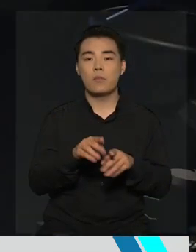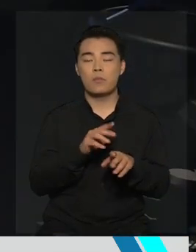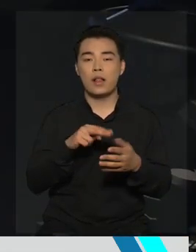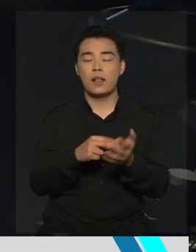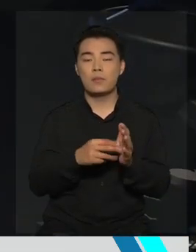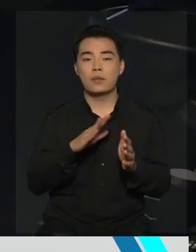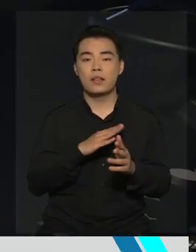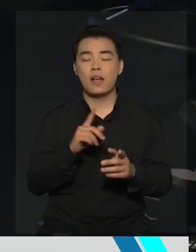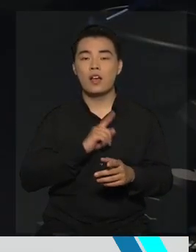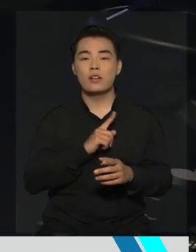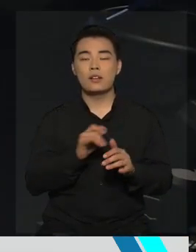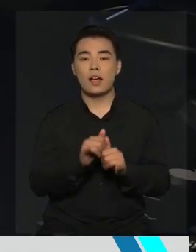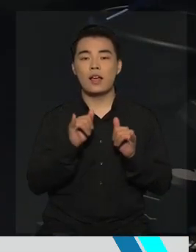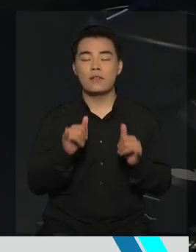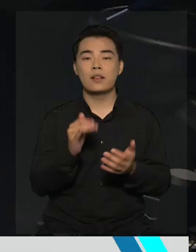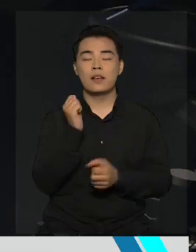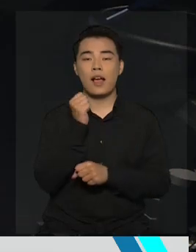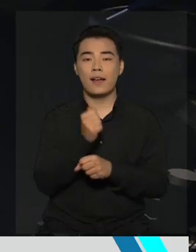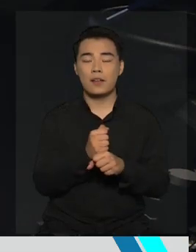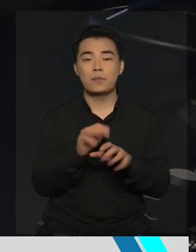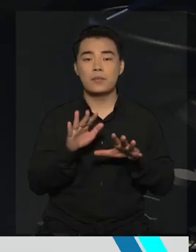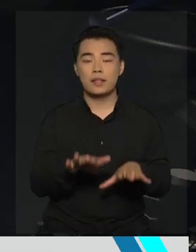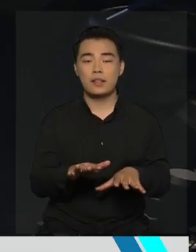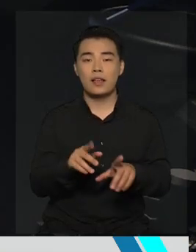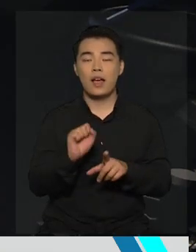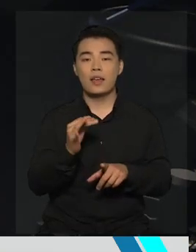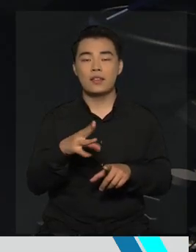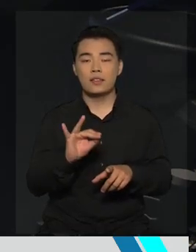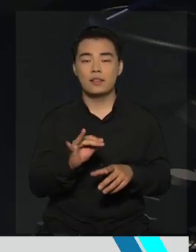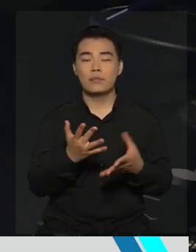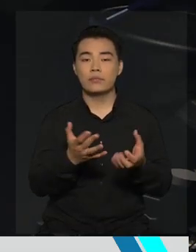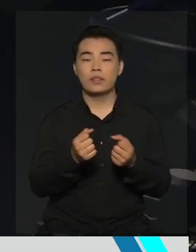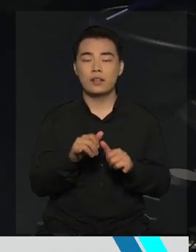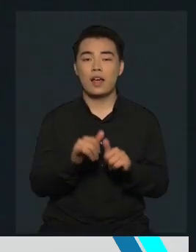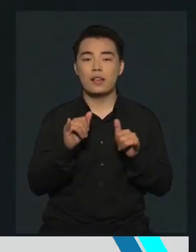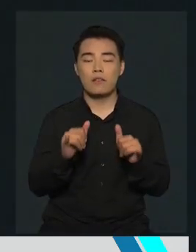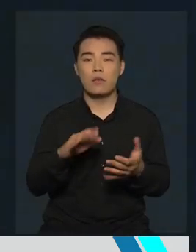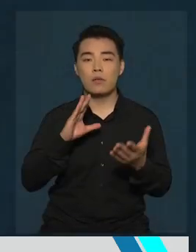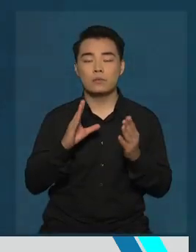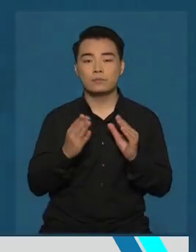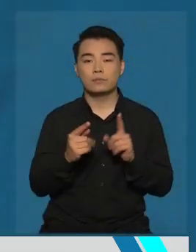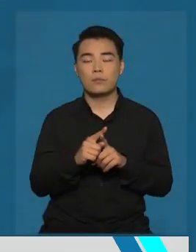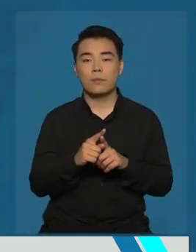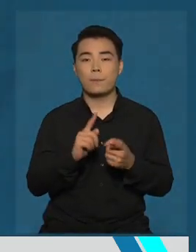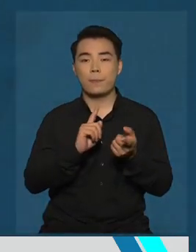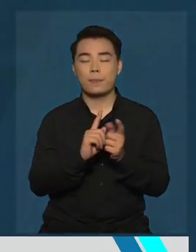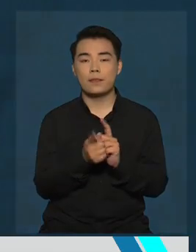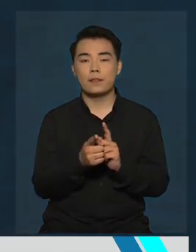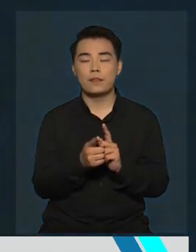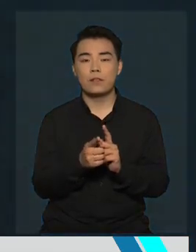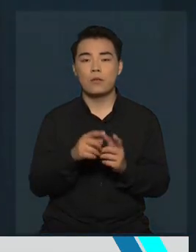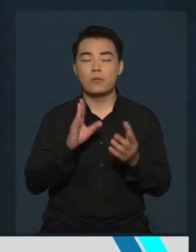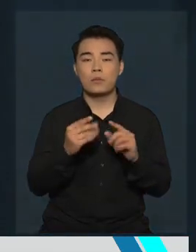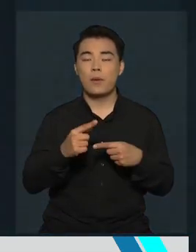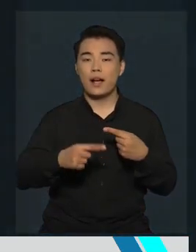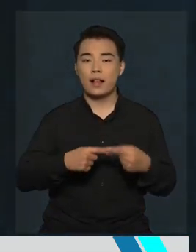Это предполагает развитие кадрового потенциала IT-отрасли, то есть это развитие, вернее, формирование целого